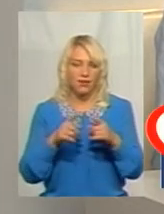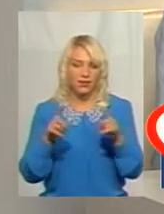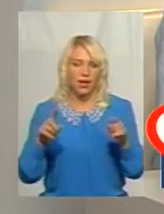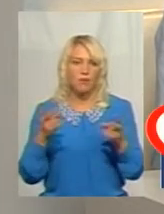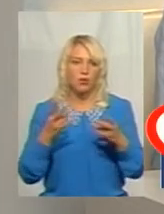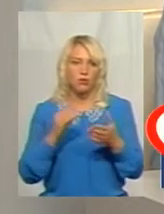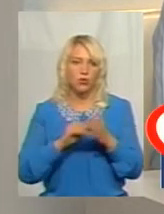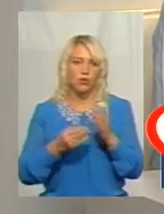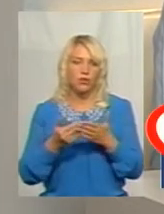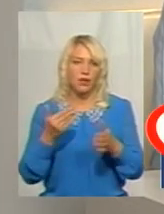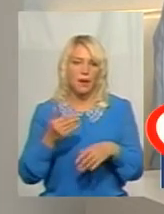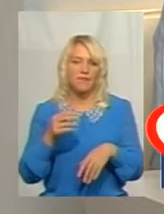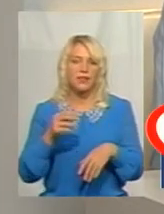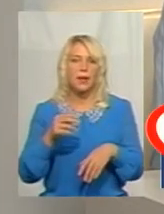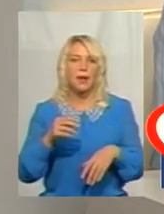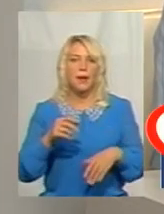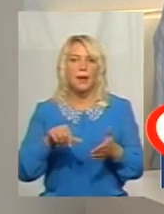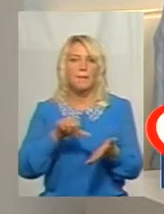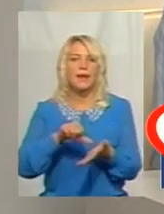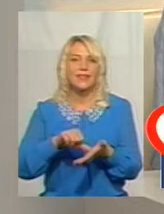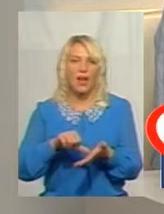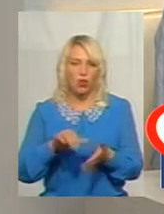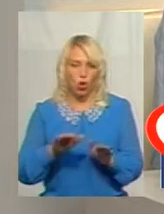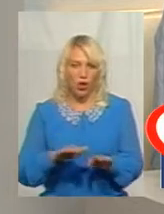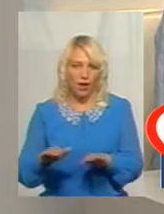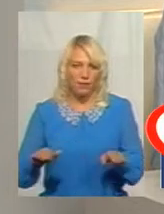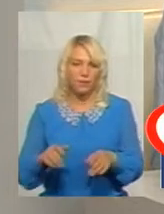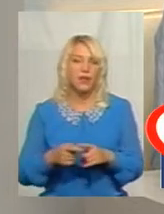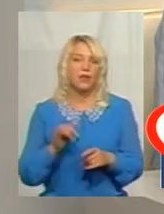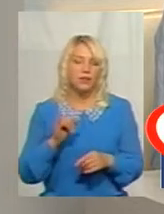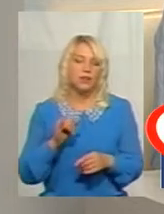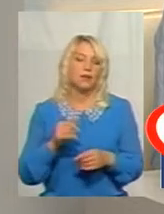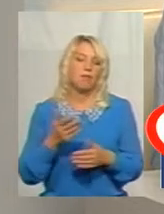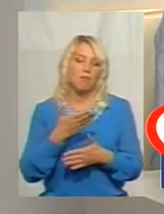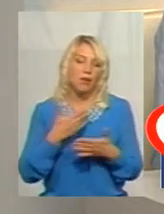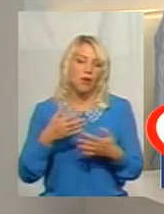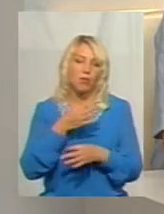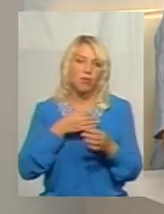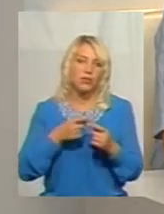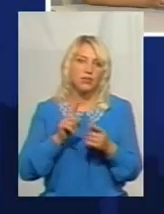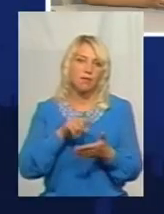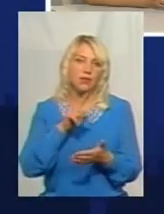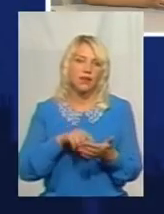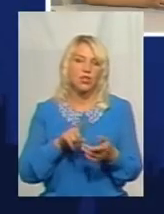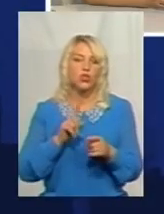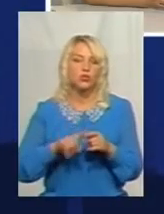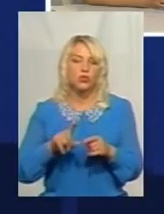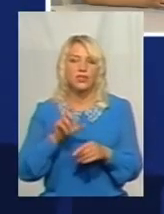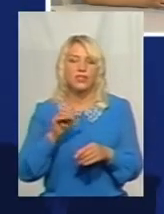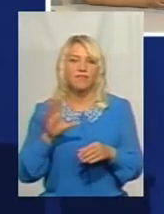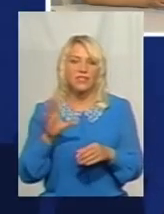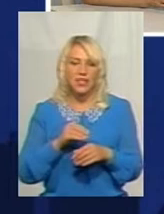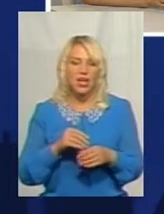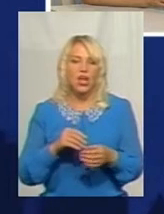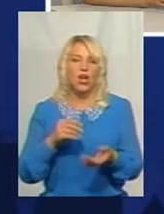від педіатра. Відповідно, ми це питання вже неодноразово обговорювали. Скоріше за все, що щеплення в школі проводити ми